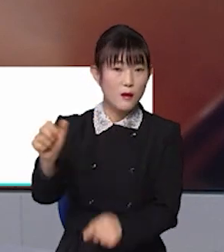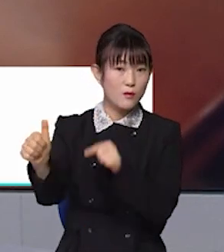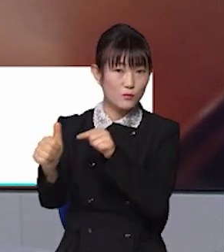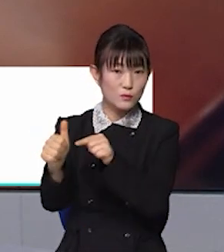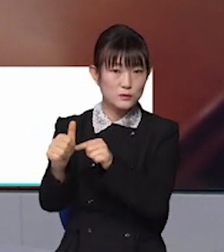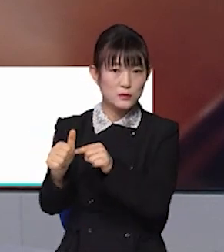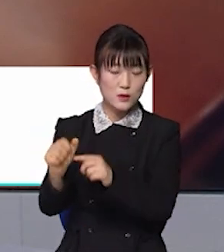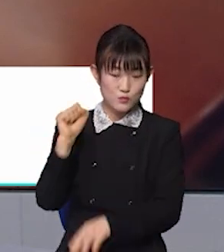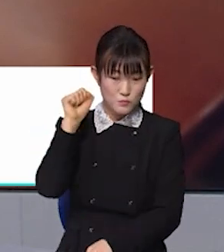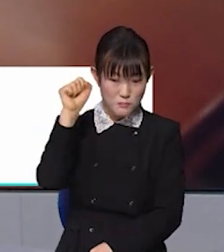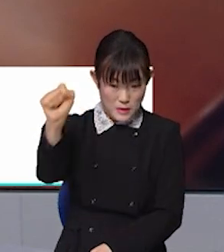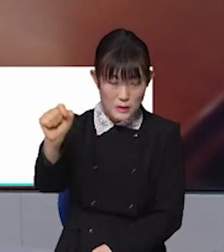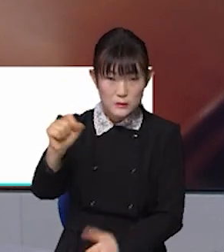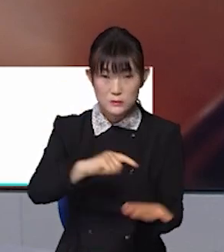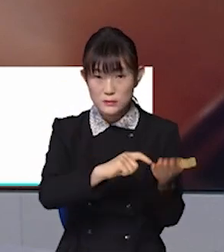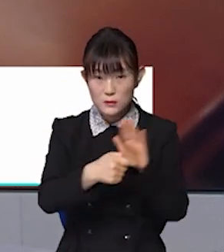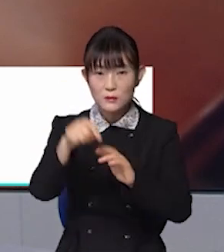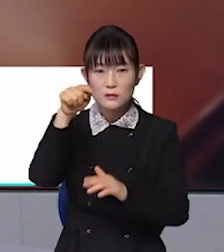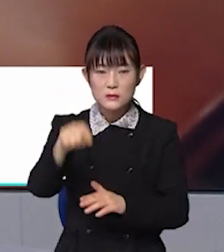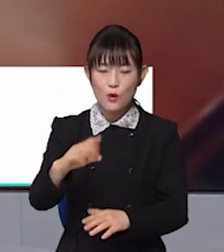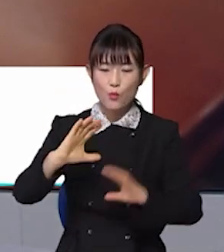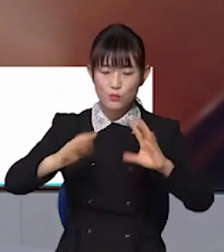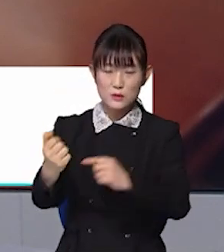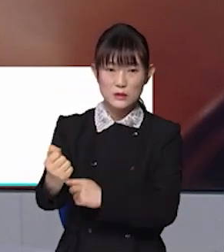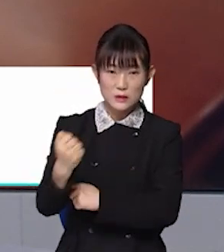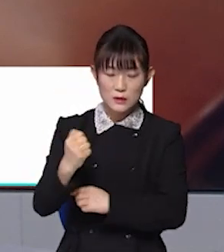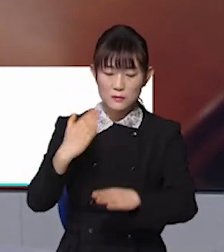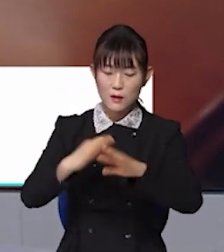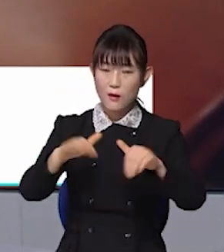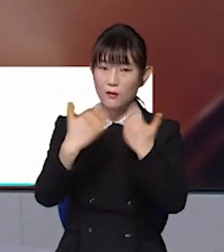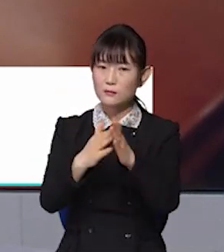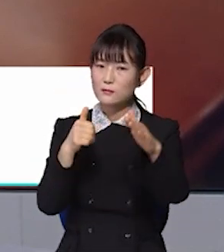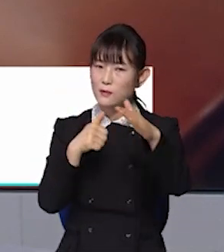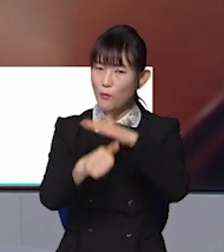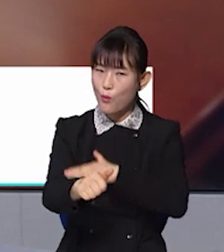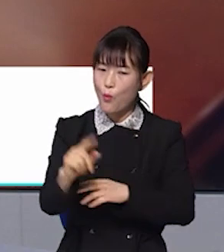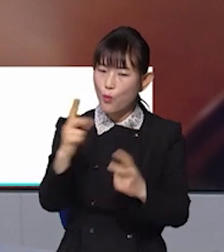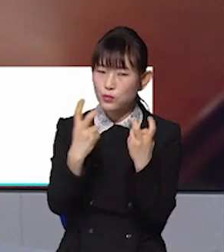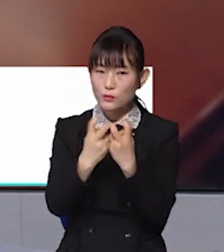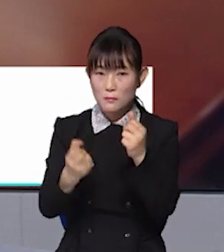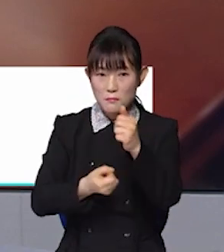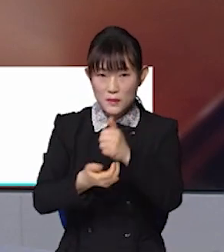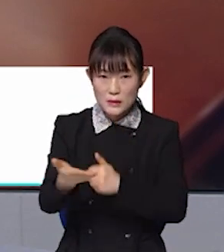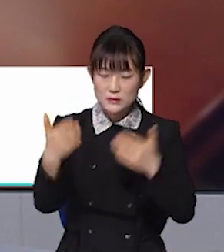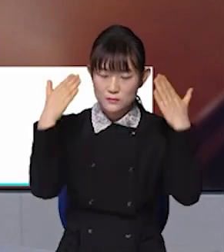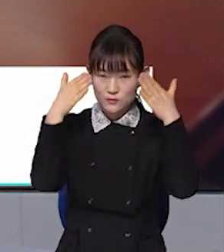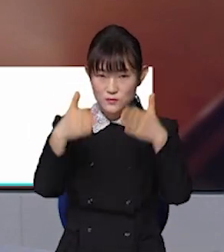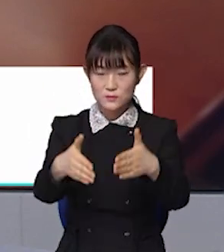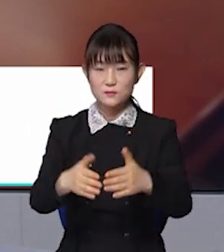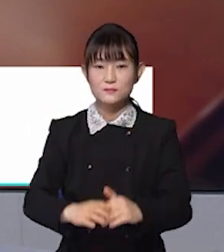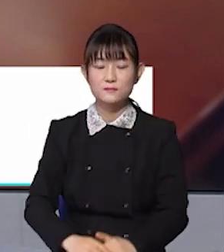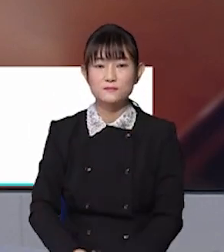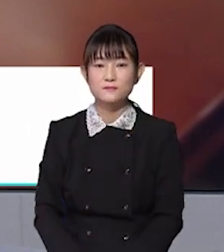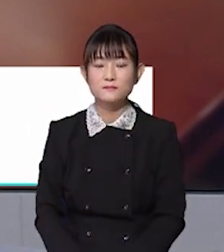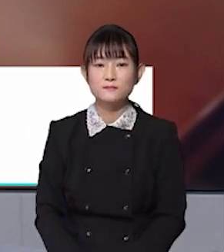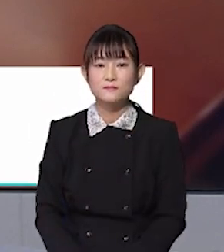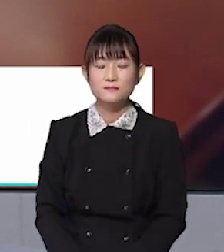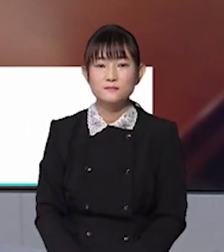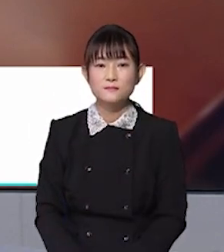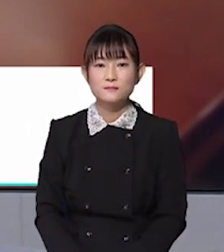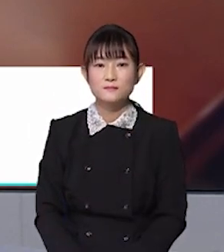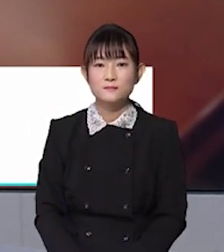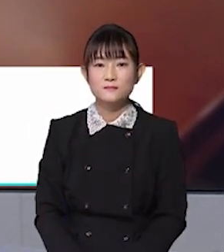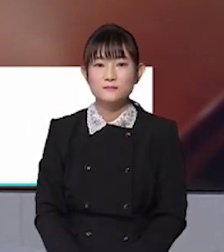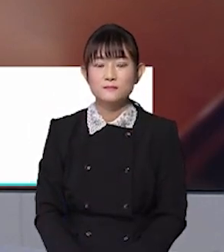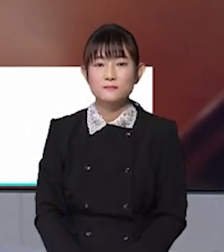나경원 부위원장의 출마 의사가 국민의힘 당대표 선거 구도에 어떤 영향을 미칠지 주목됩니다. 강동일 기자의